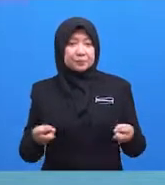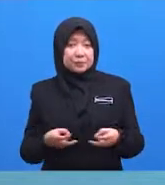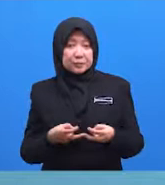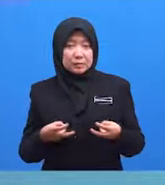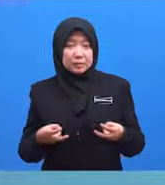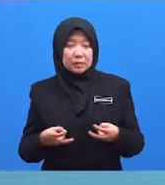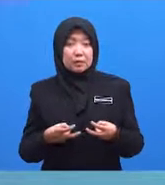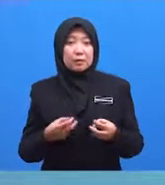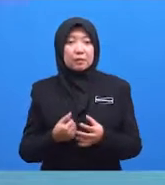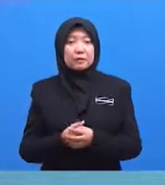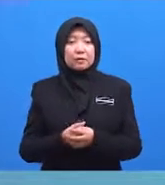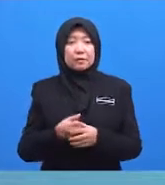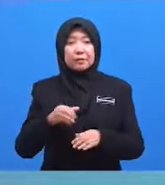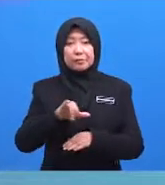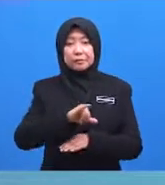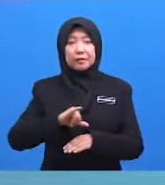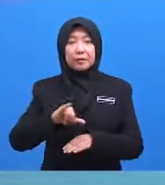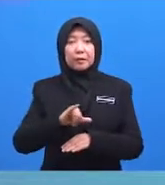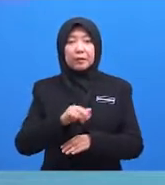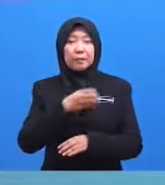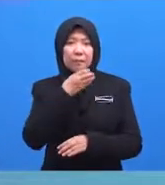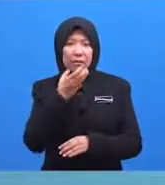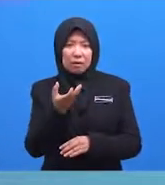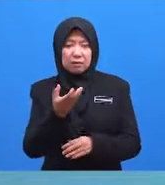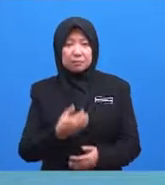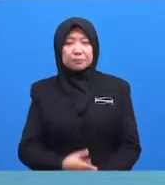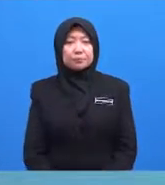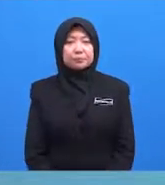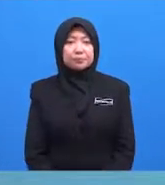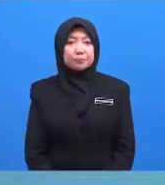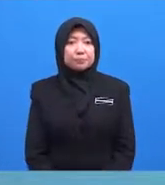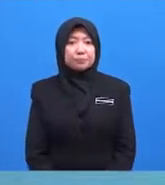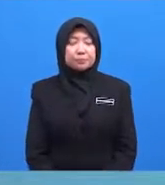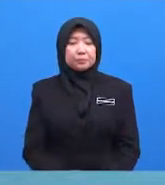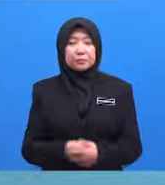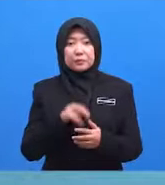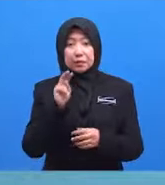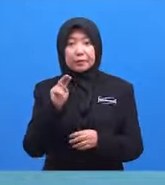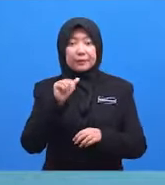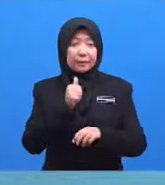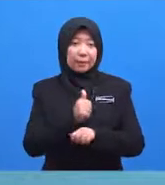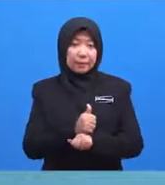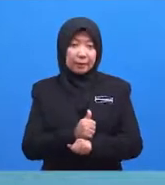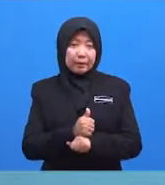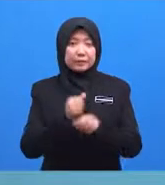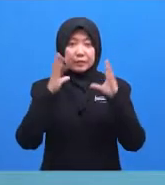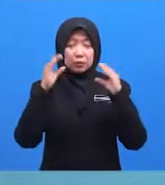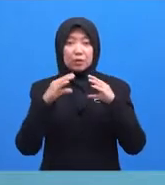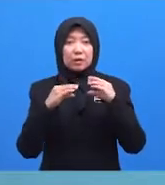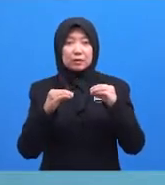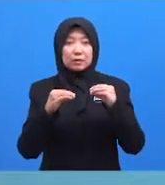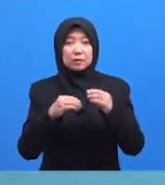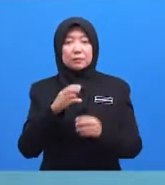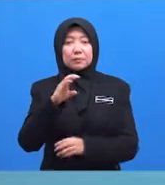mempunyai tekstur dressing yang pekat. Jadi, amali memasak yang cikgu akan ajar pada hari ini